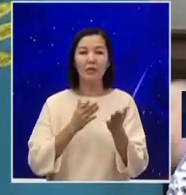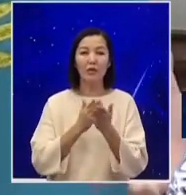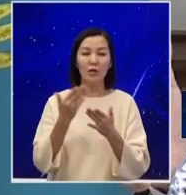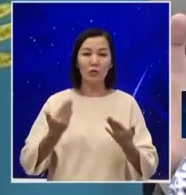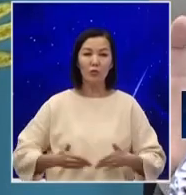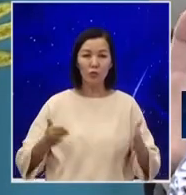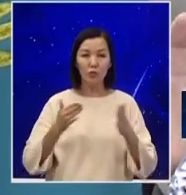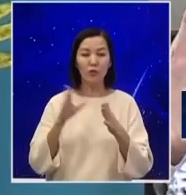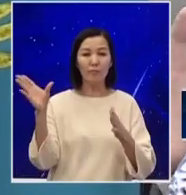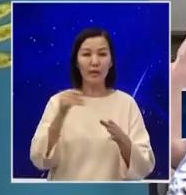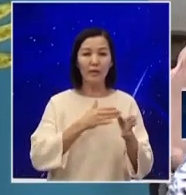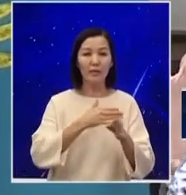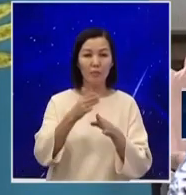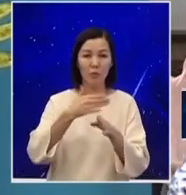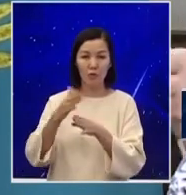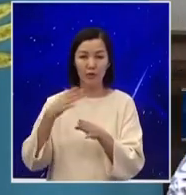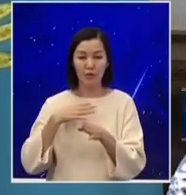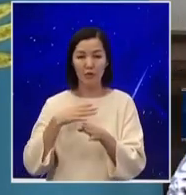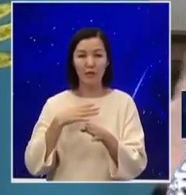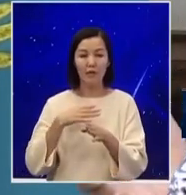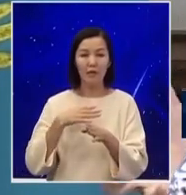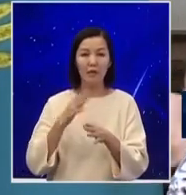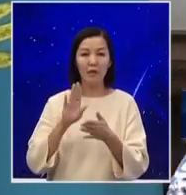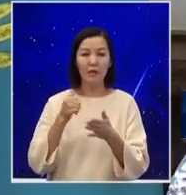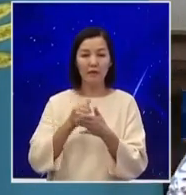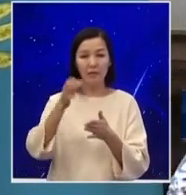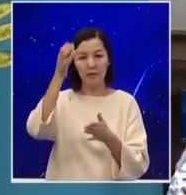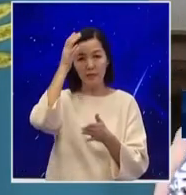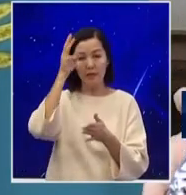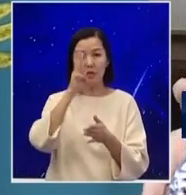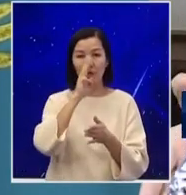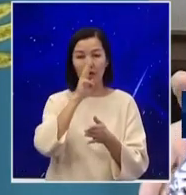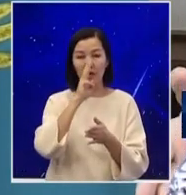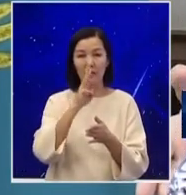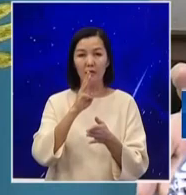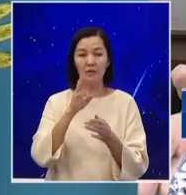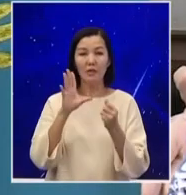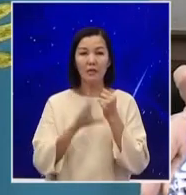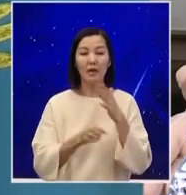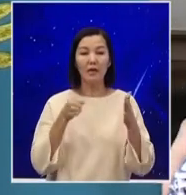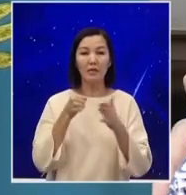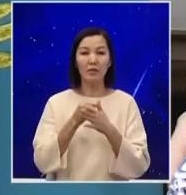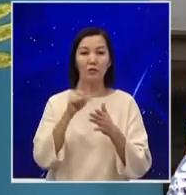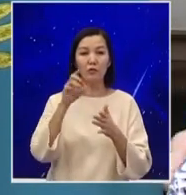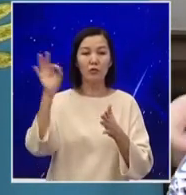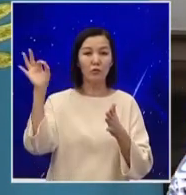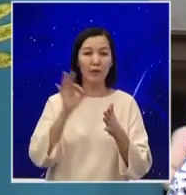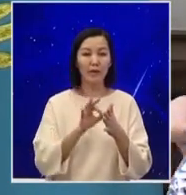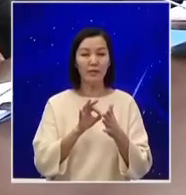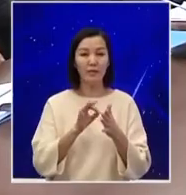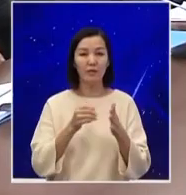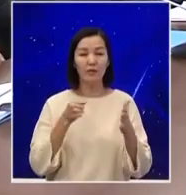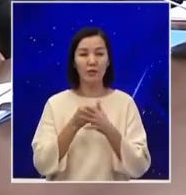үй бәрі. В основном образование, зарплата. И до конца года до 100%